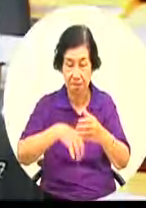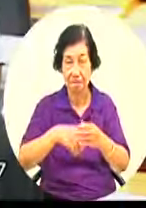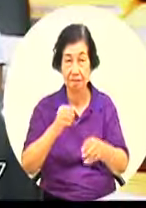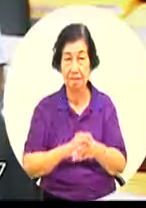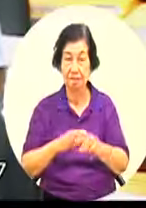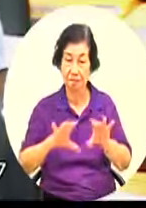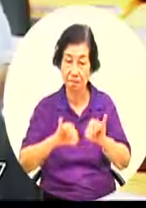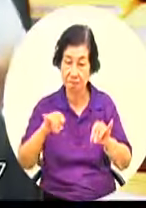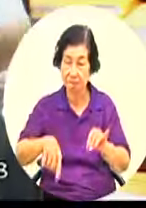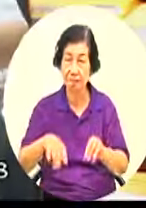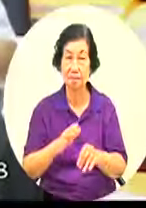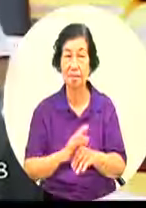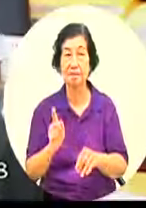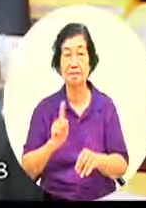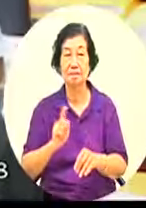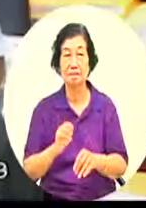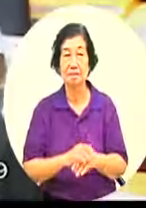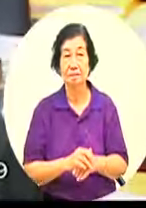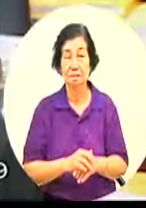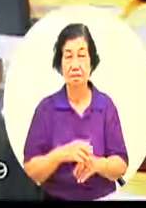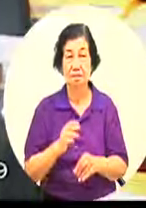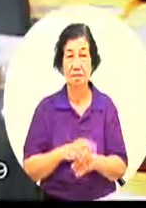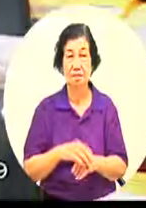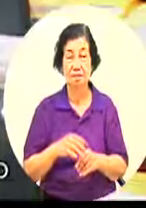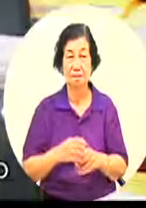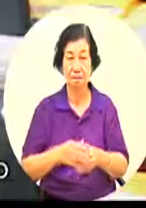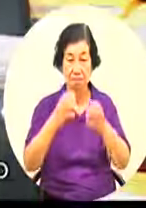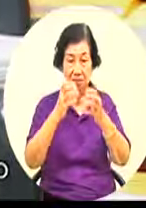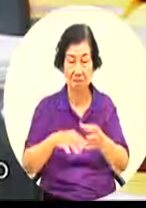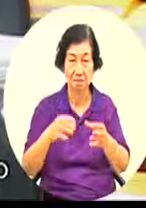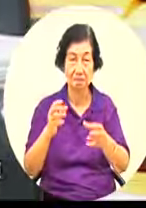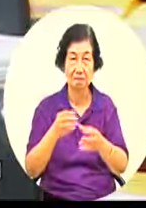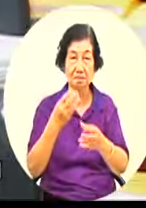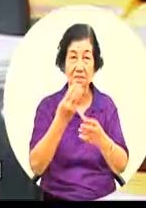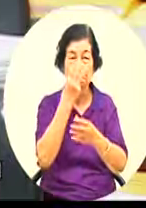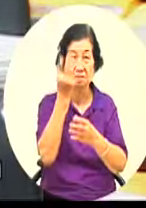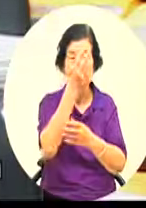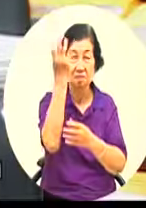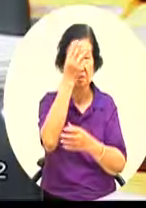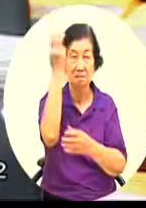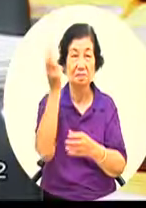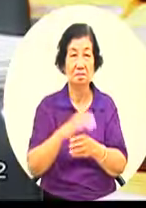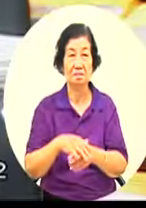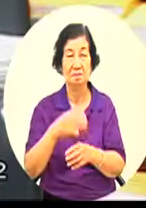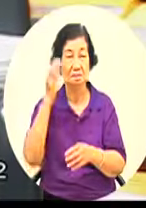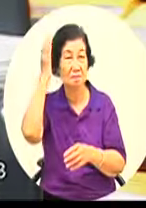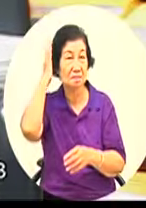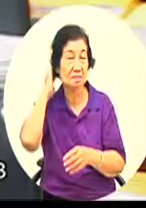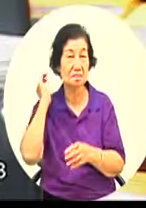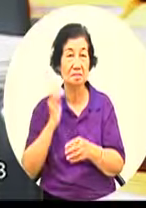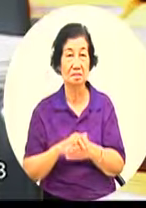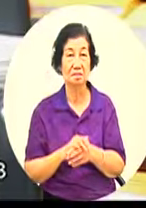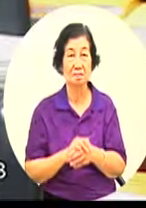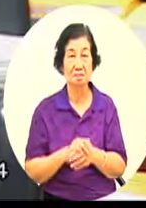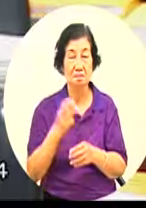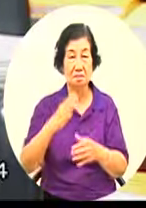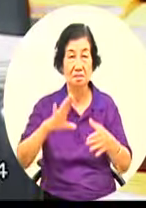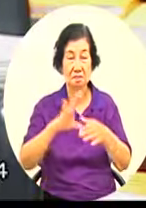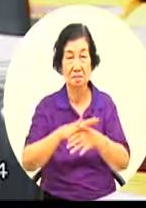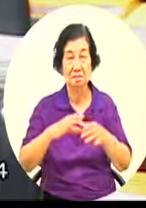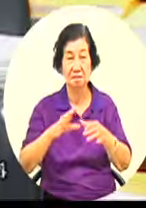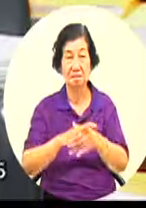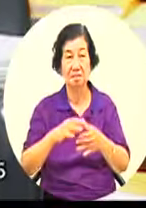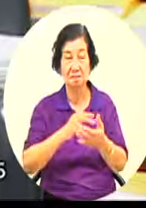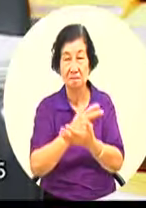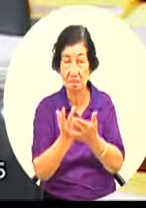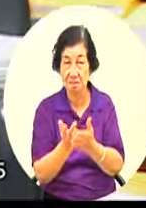那个烟吹啊，泡泡烟，那到底那个地方到底需不需要很多的文艺活动来冲